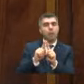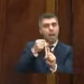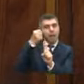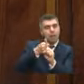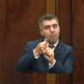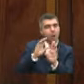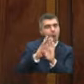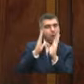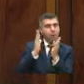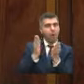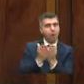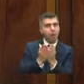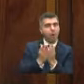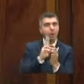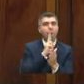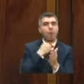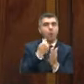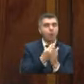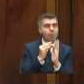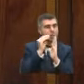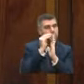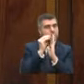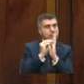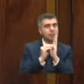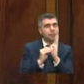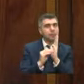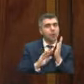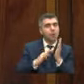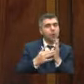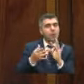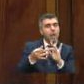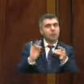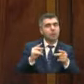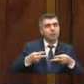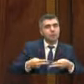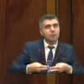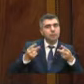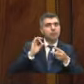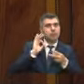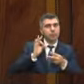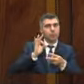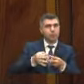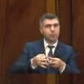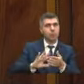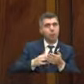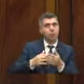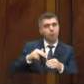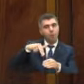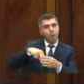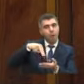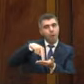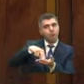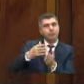الحكومي بطريقة منتظمة أمام الرأي العام. وأيضاً عرضنا هنا الحصيلة المرحلية